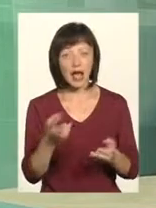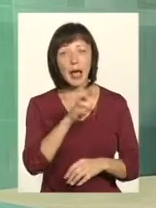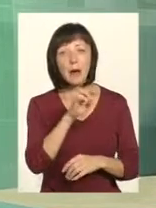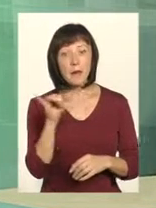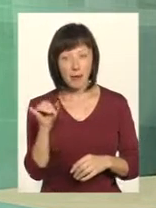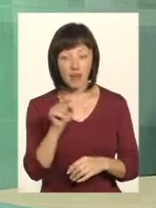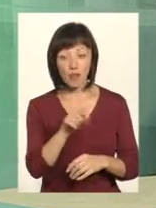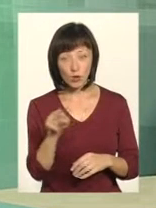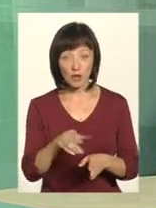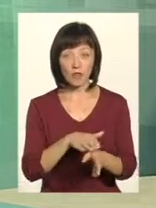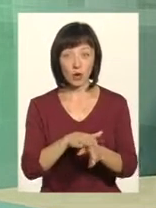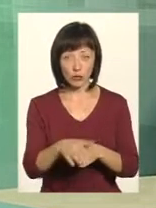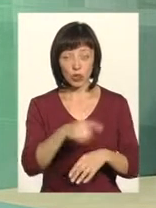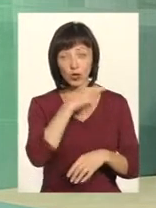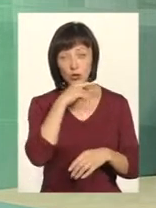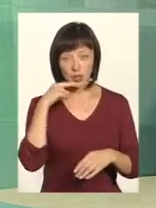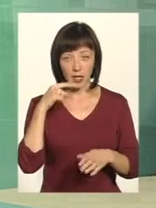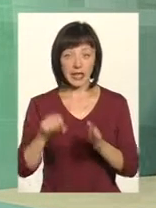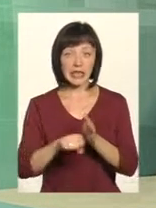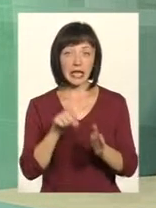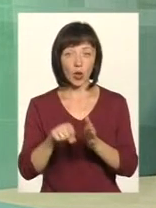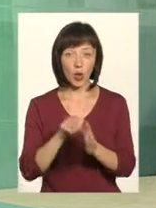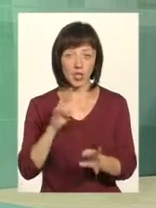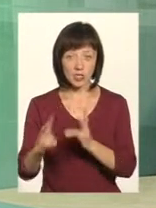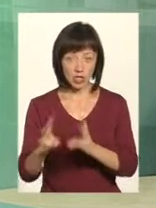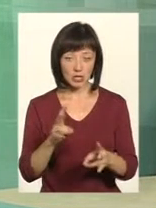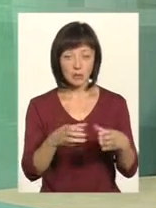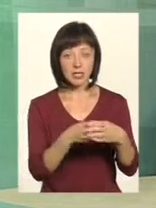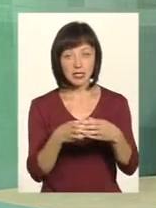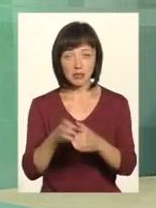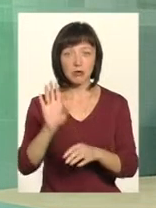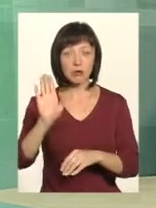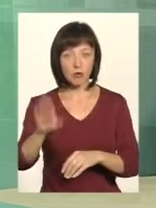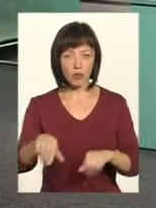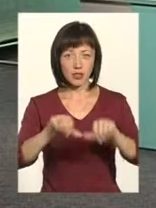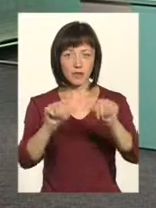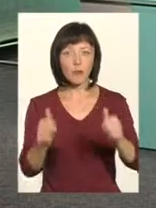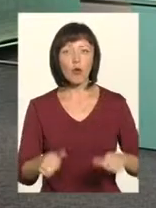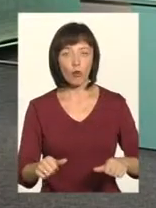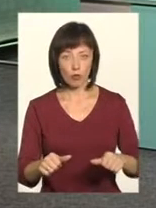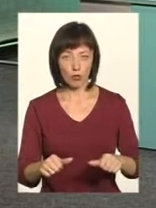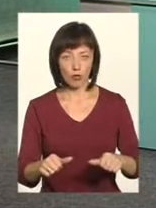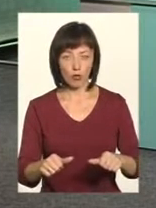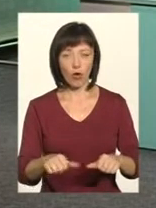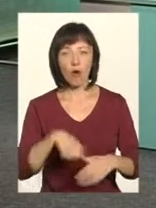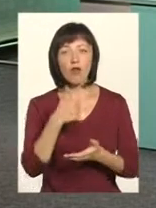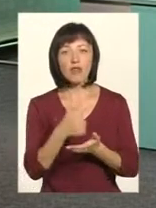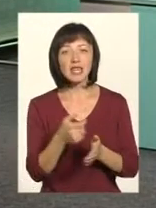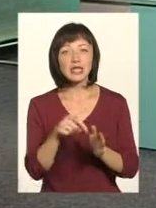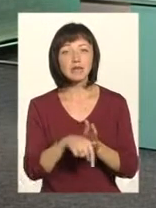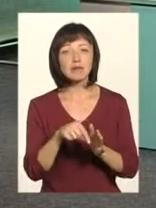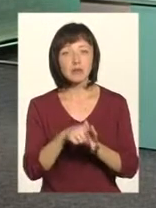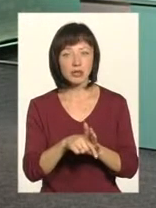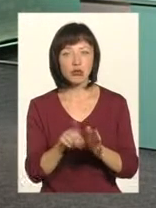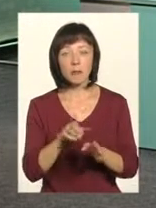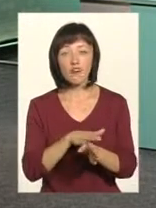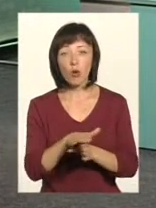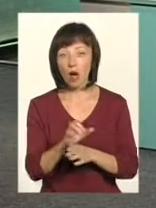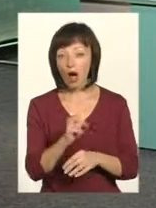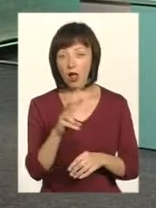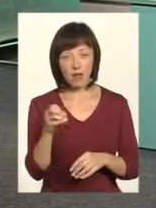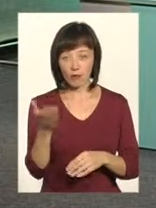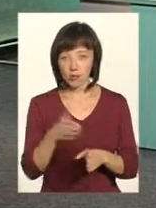вони виконувалися російсько-терористичними силами, то Бог з ним, з формою. Головне зміст, щоб воно виконувалося. Але ж